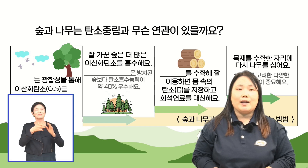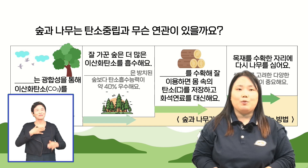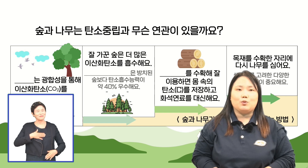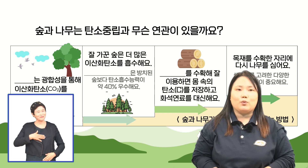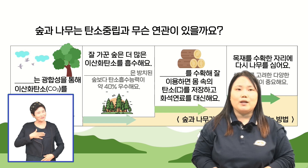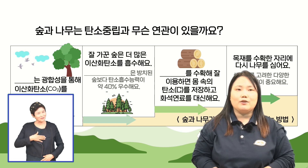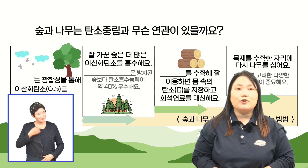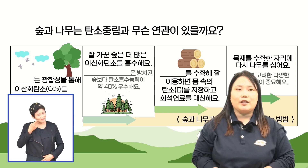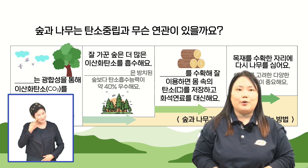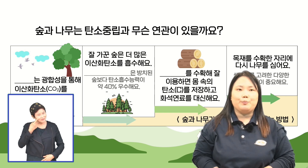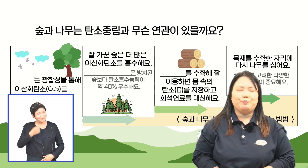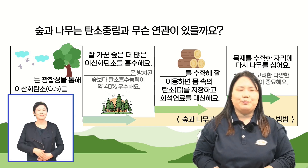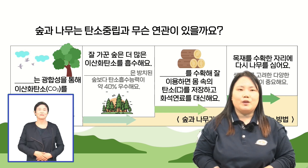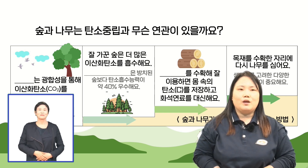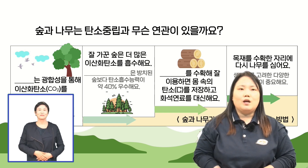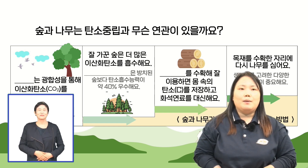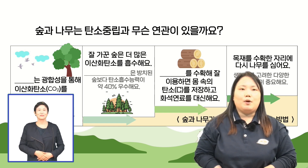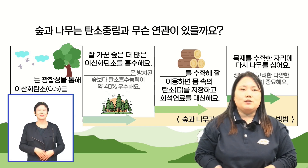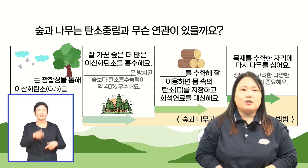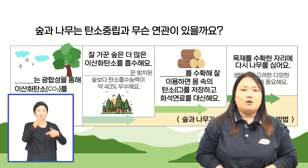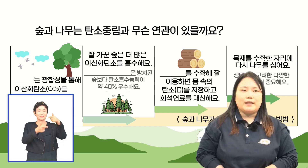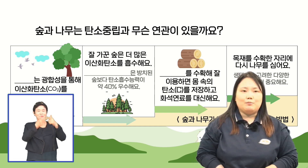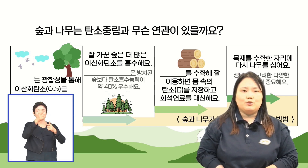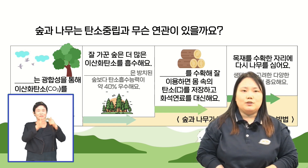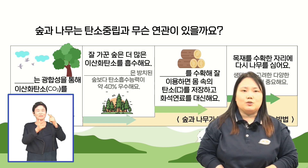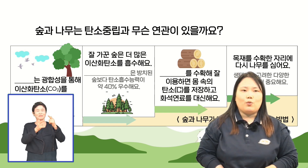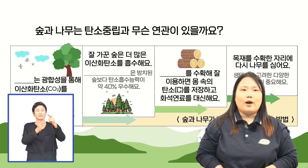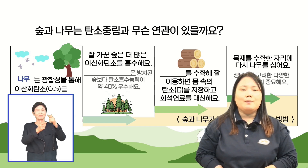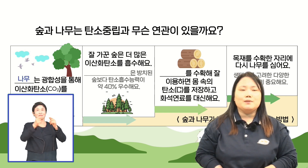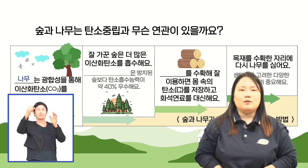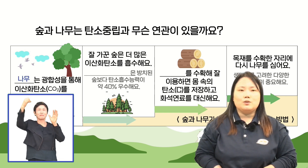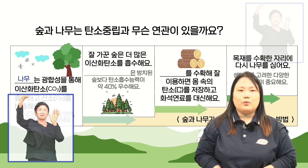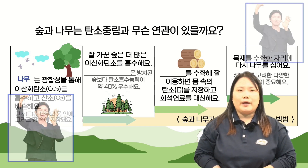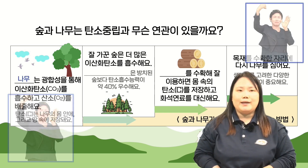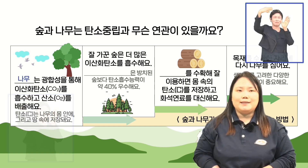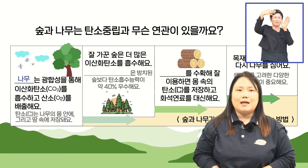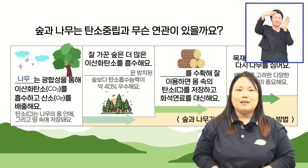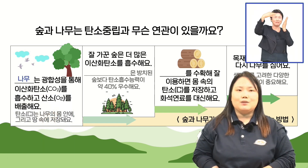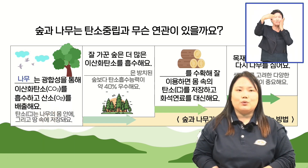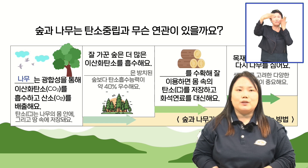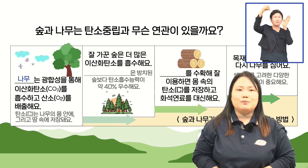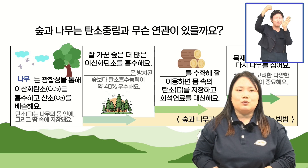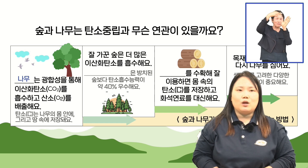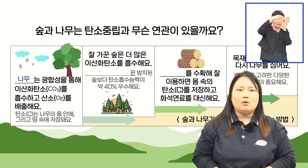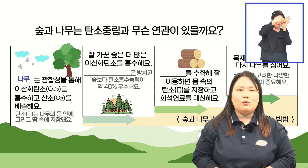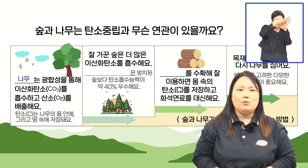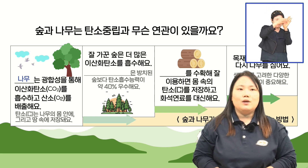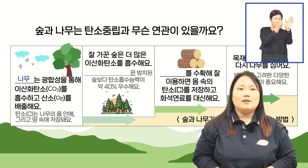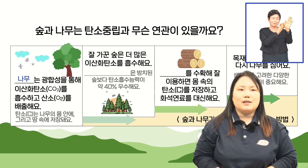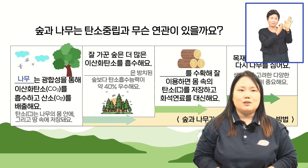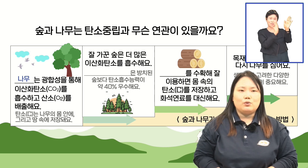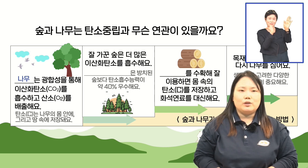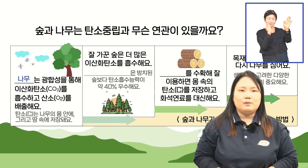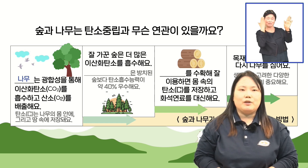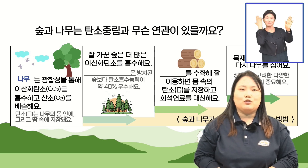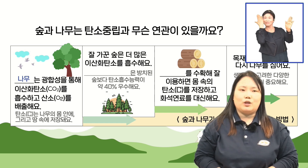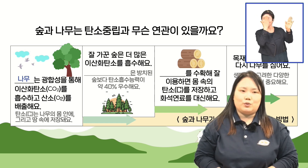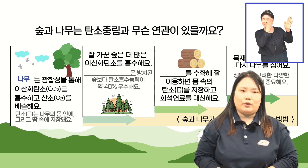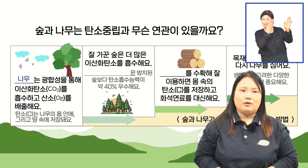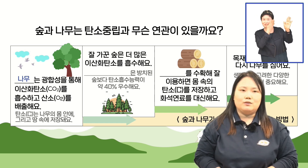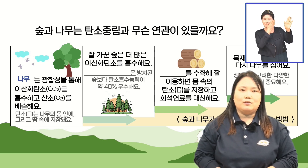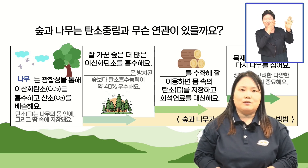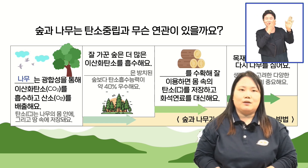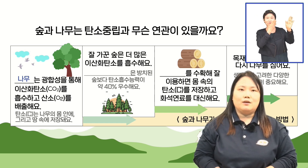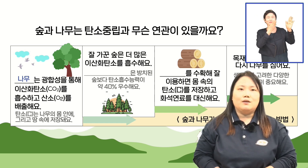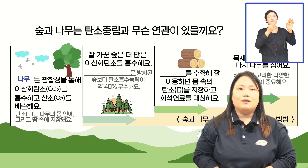직접 알아보도록 할 거예요. 먼저 나무는 광합성을 통해 이산화탄소를 흡수하고 산소를